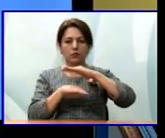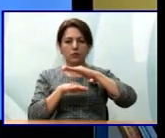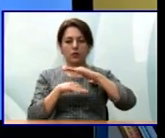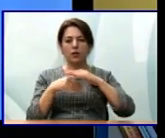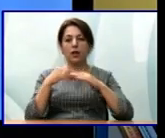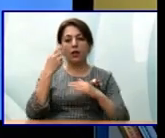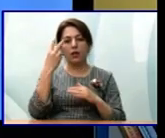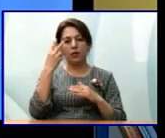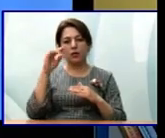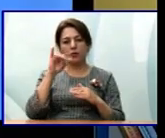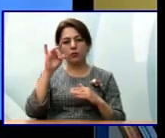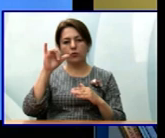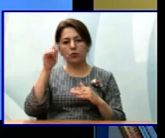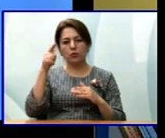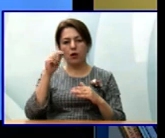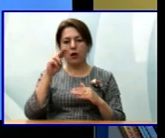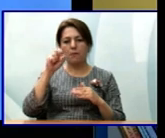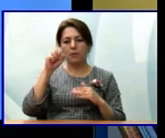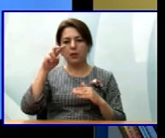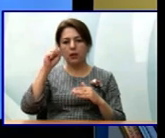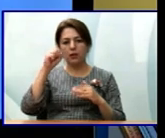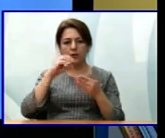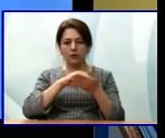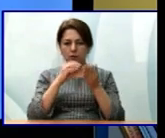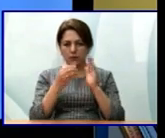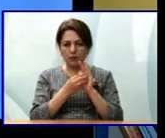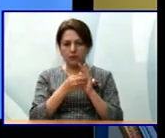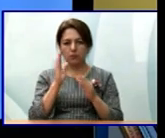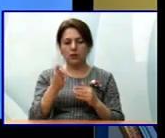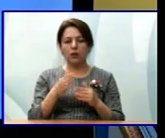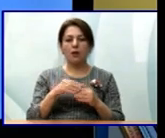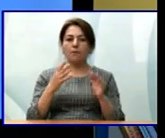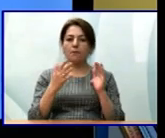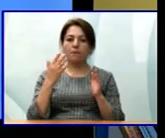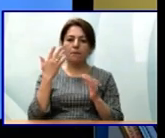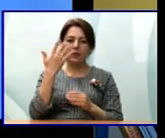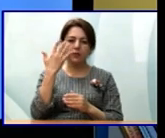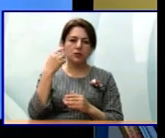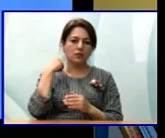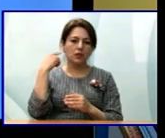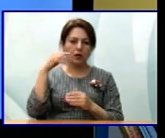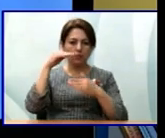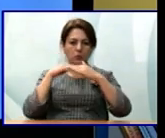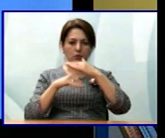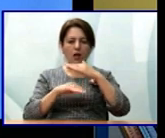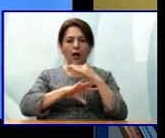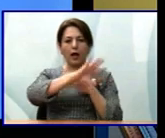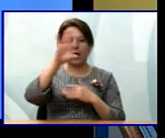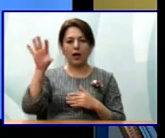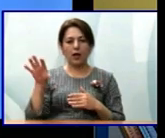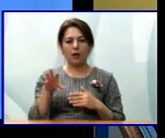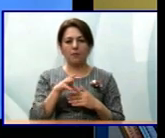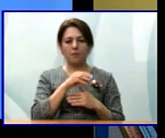urug' pallaliklar sinfining oilalari ekan. 5-chi raqam ostidagi barcha ikki